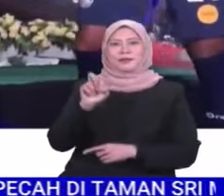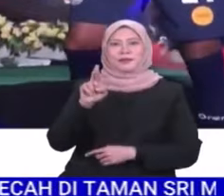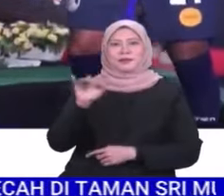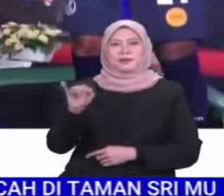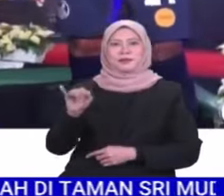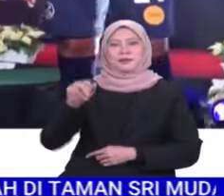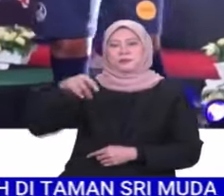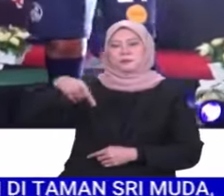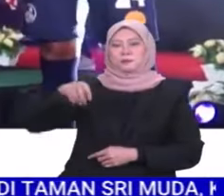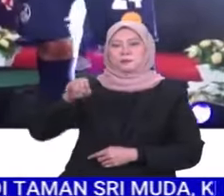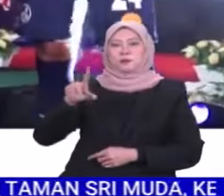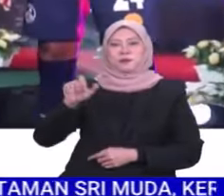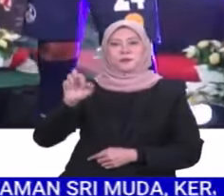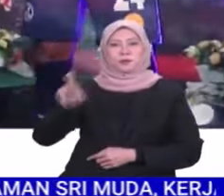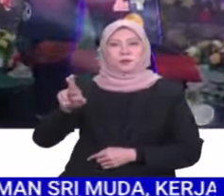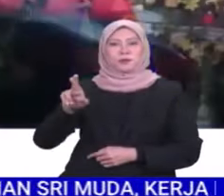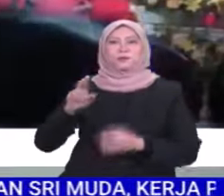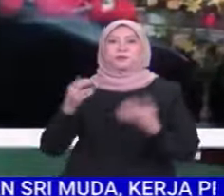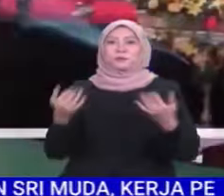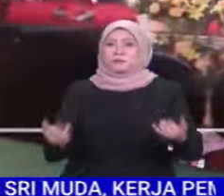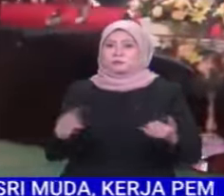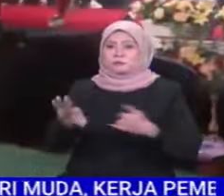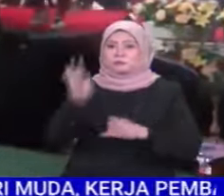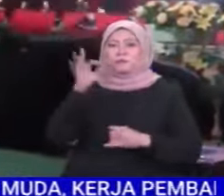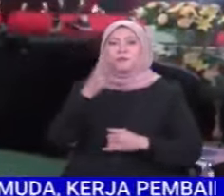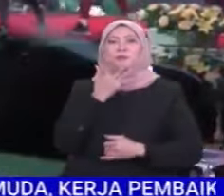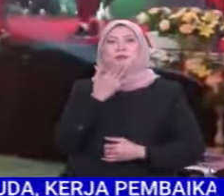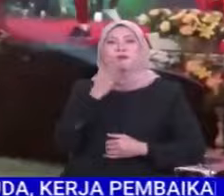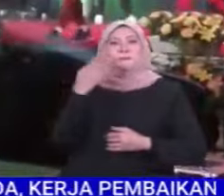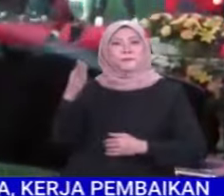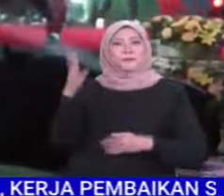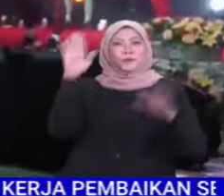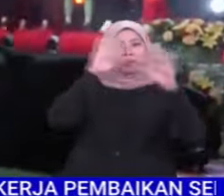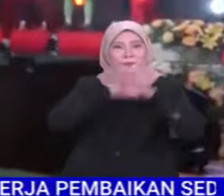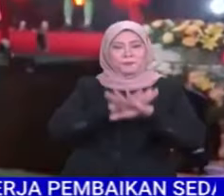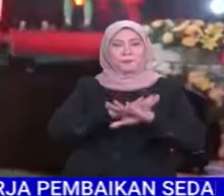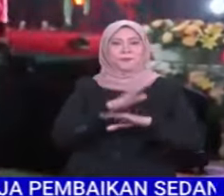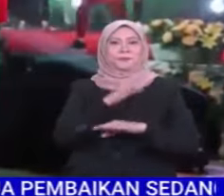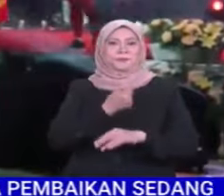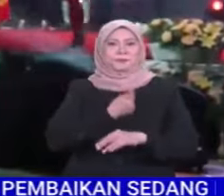Hashim Pulafol. Skuad Sansaka Biru memilih warna biru gelap bagi jersey